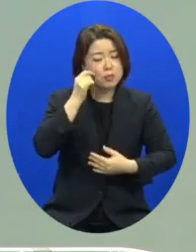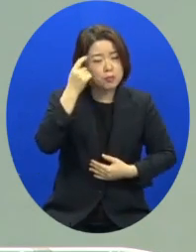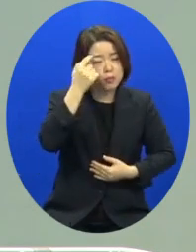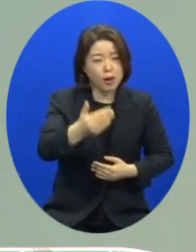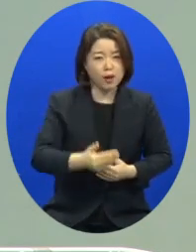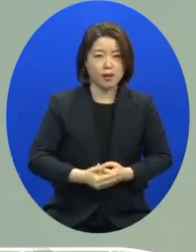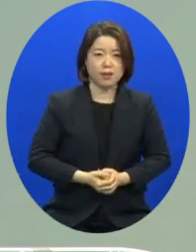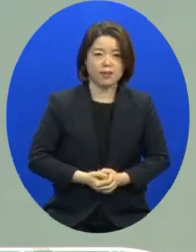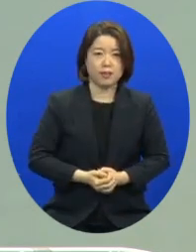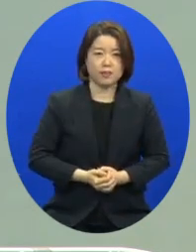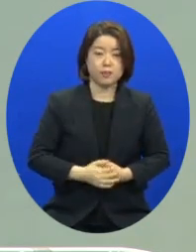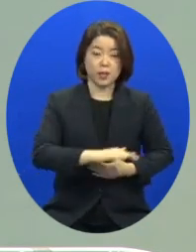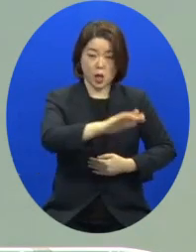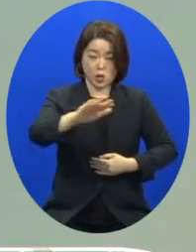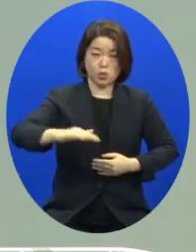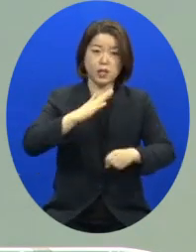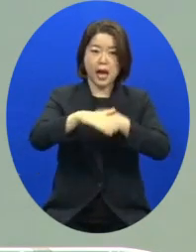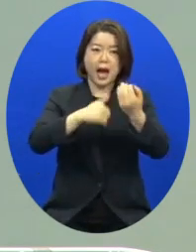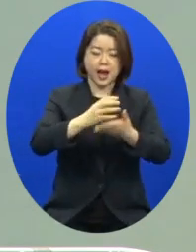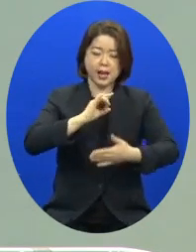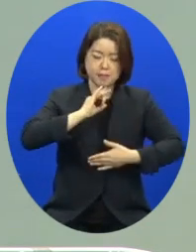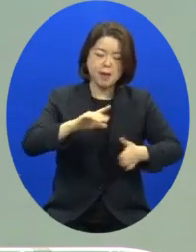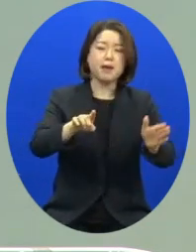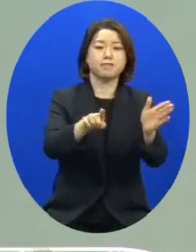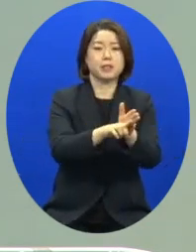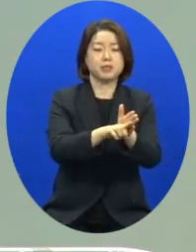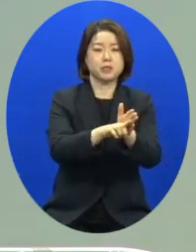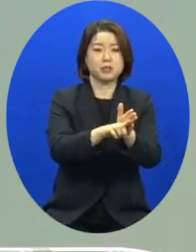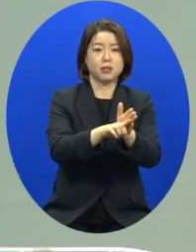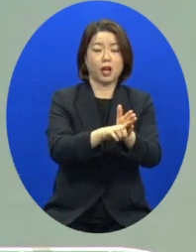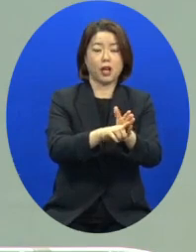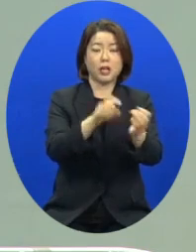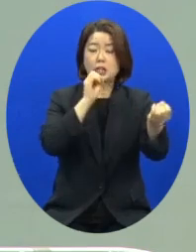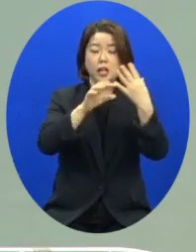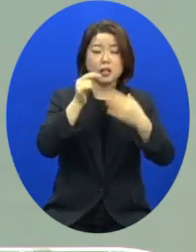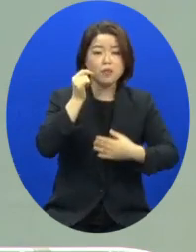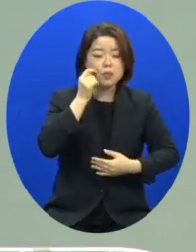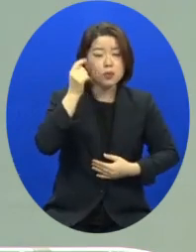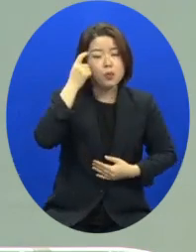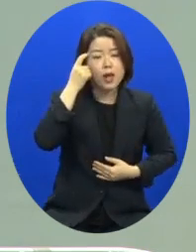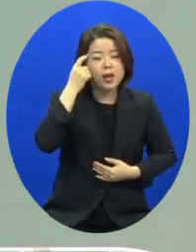말입니다. 우리는 하나님만 믿습니다. 왜 그 대답을 못하냐 말입니다.